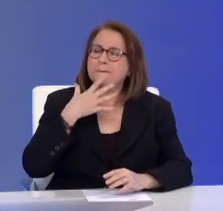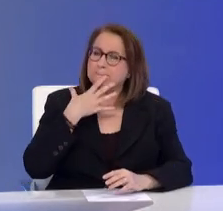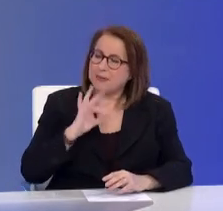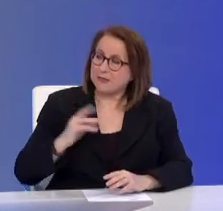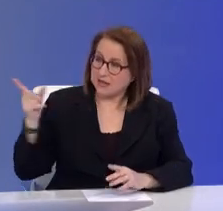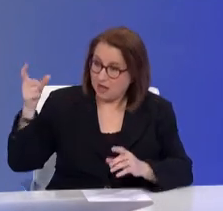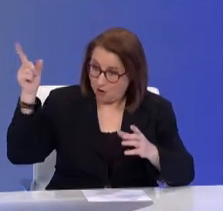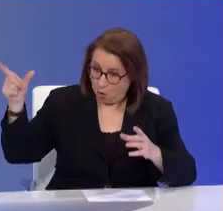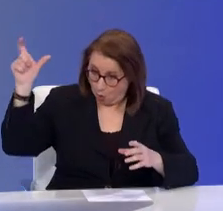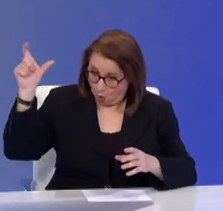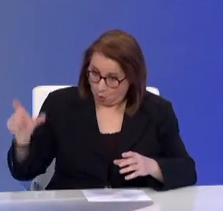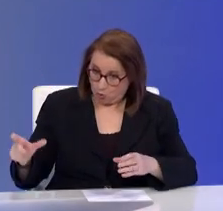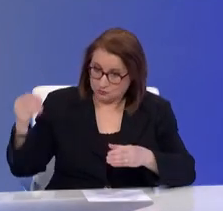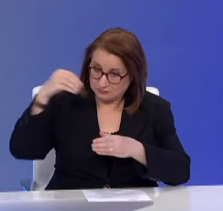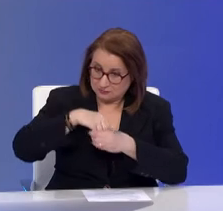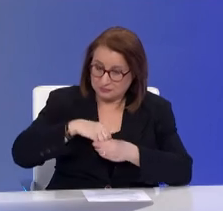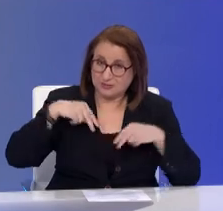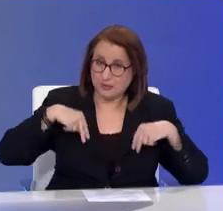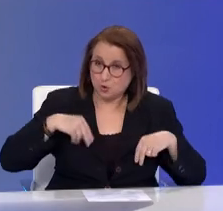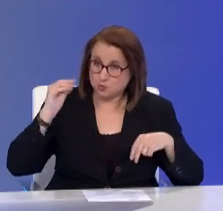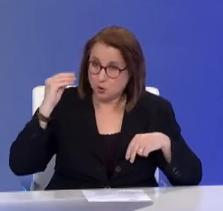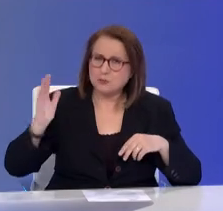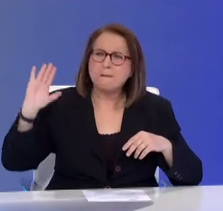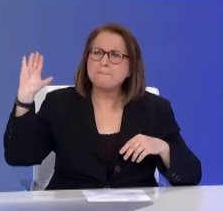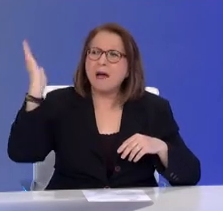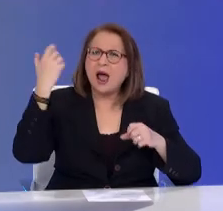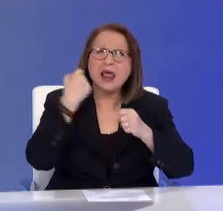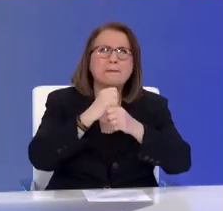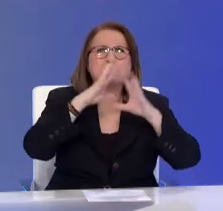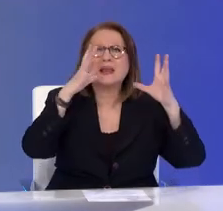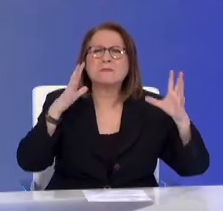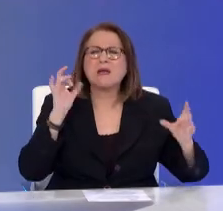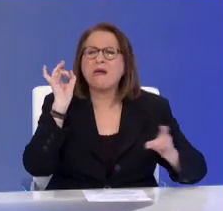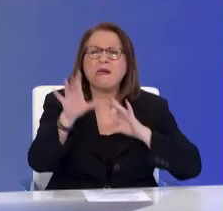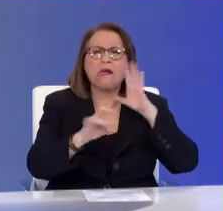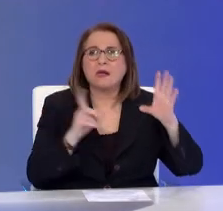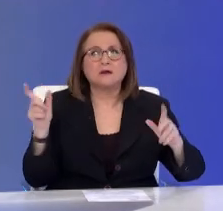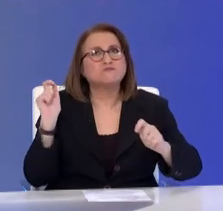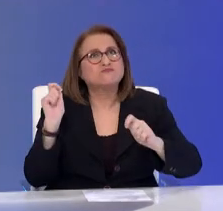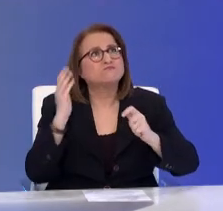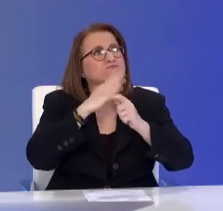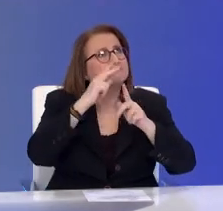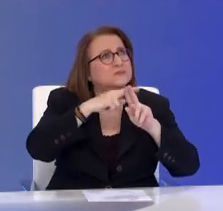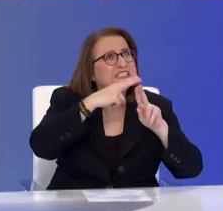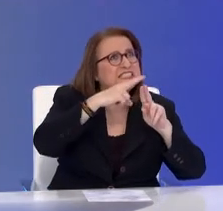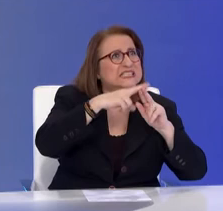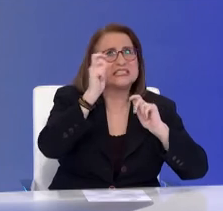τη διάρκεια της θητείας του. Ένας μεγάλος πολιτικός, ο